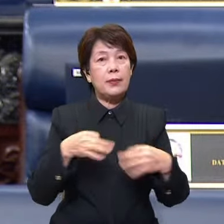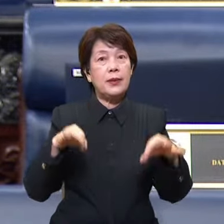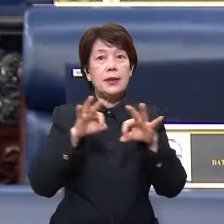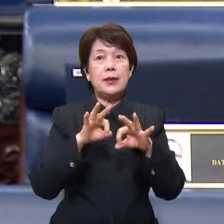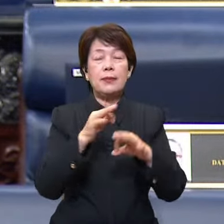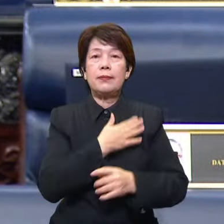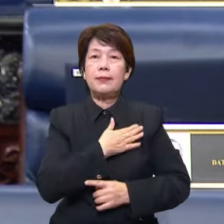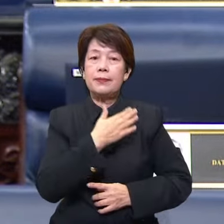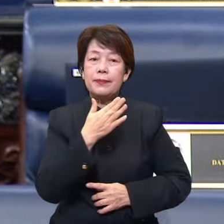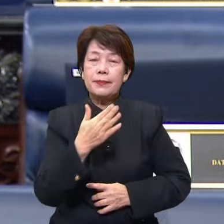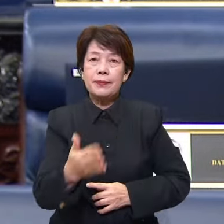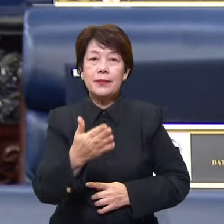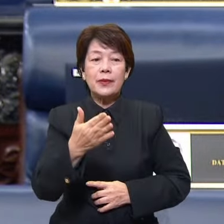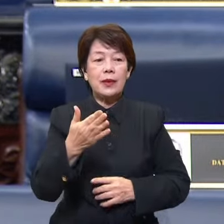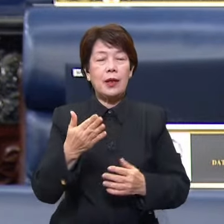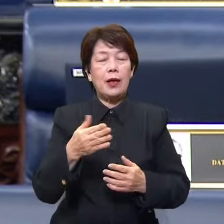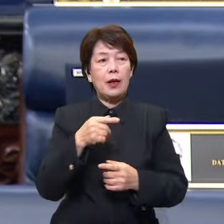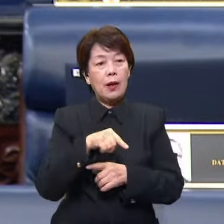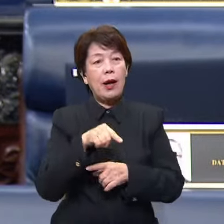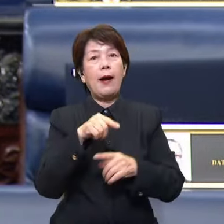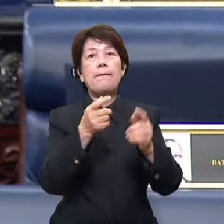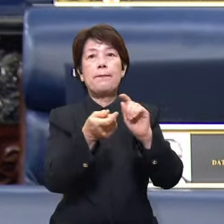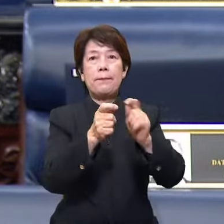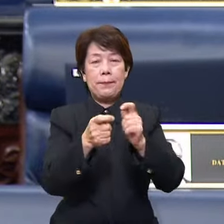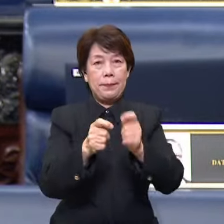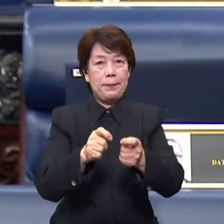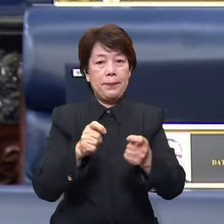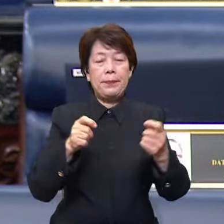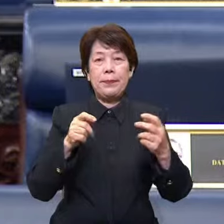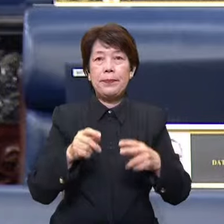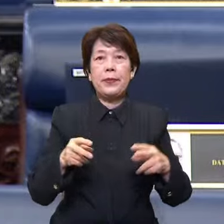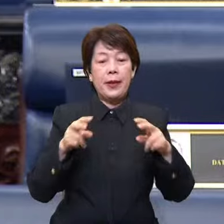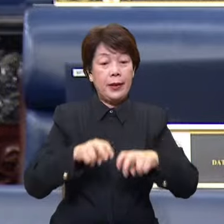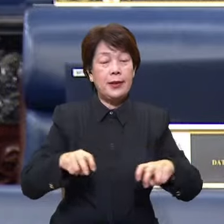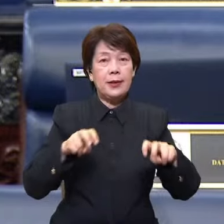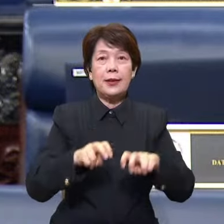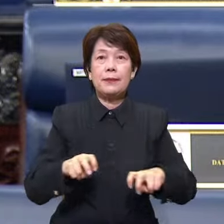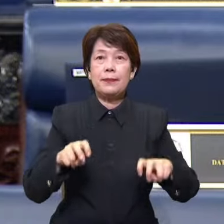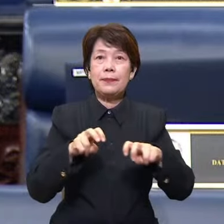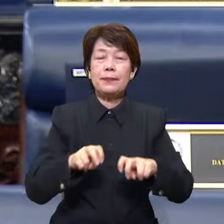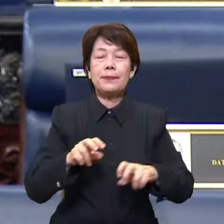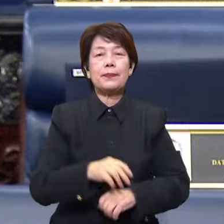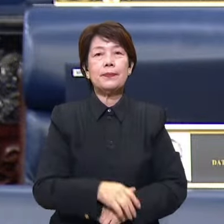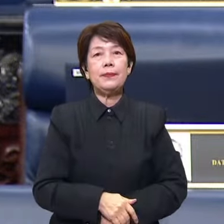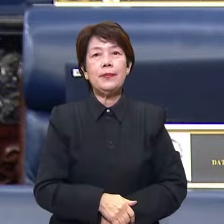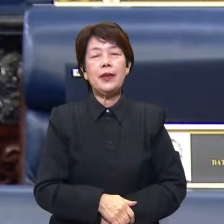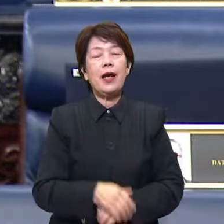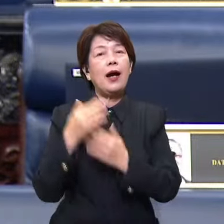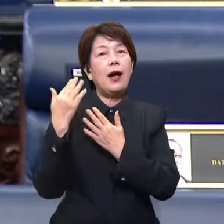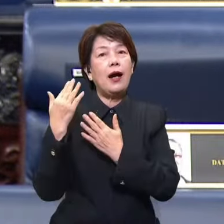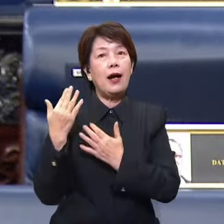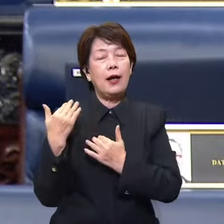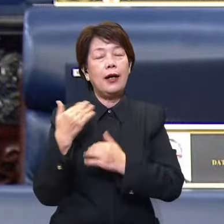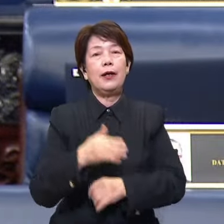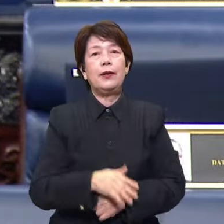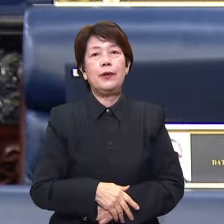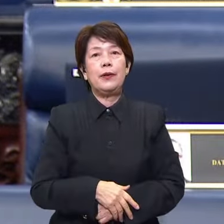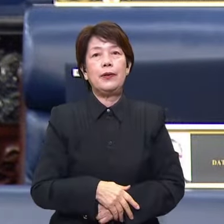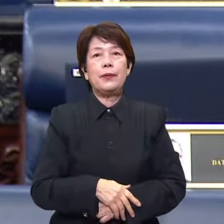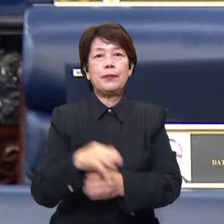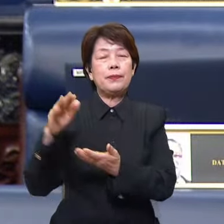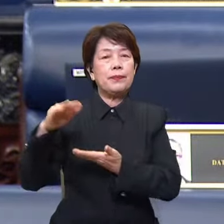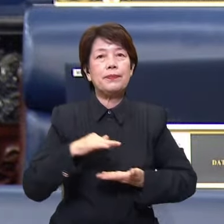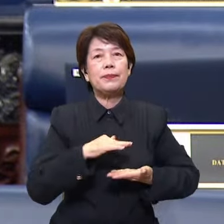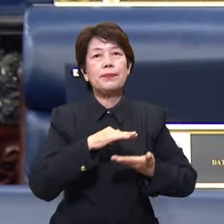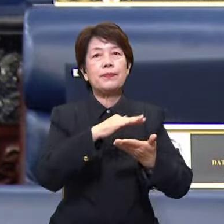bersedia terlibat dalam momentum perubahan pembiayaan kesihatan yang keluar daripada cara konvensional yang hanya mengharapkan from sumber taxpayers